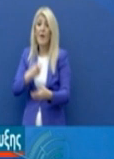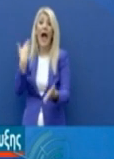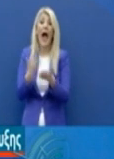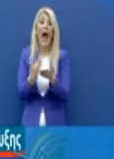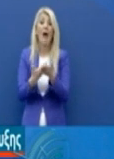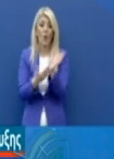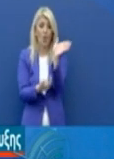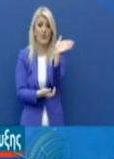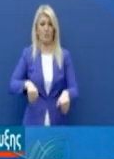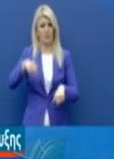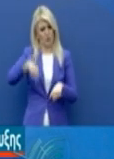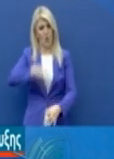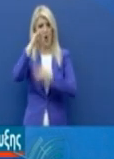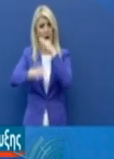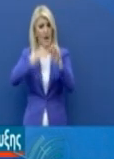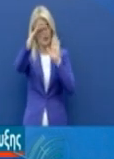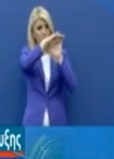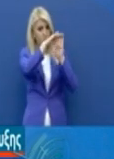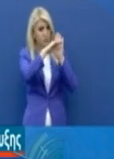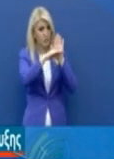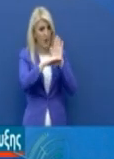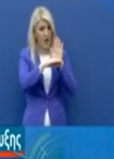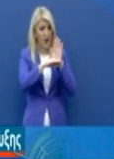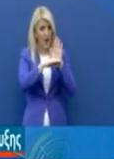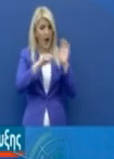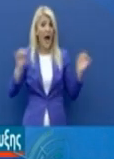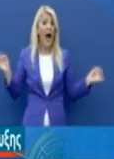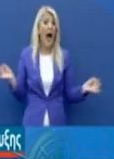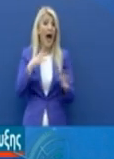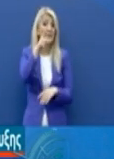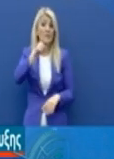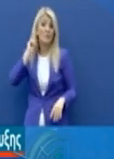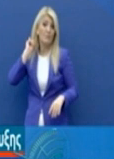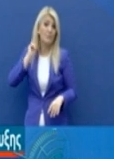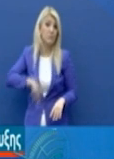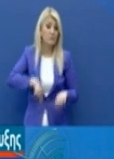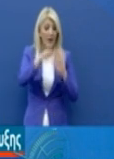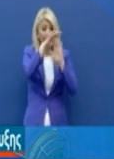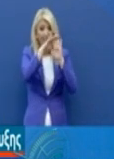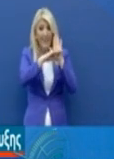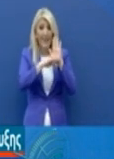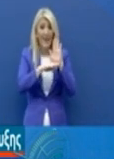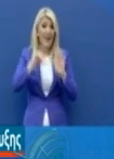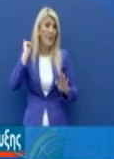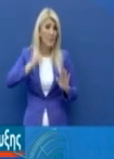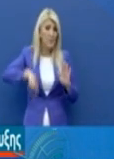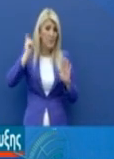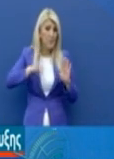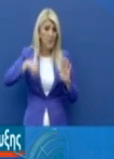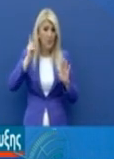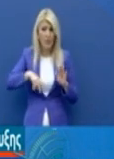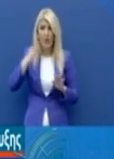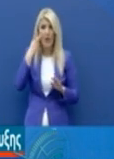η δυνατότητα. Εάν δεν τηρηθούν αυτοί οι κανόνες και παρατηρηθούν εικόνες